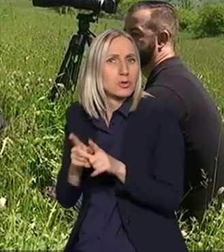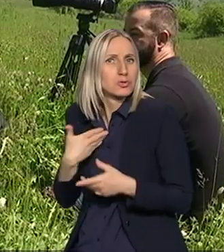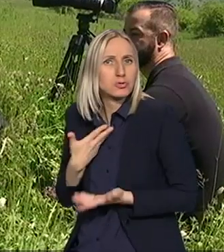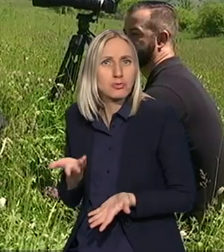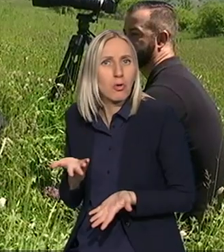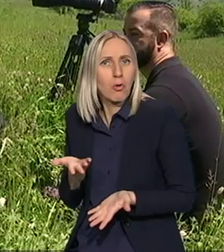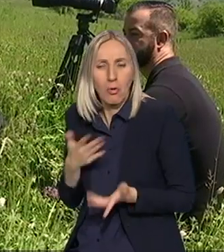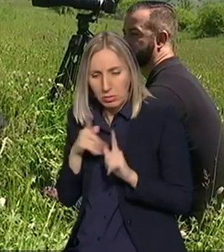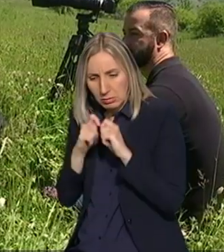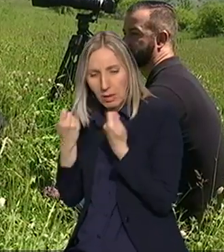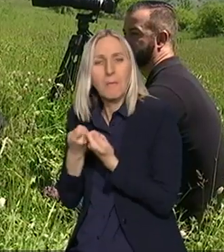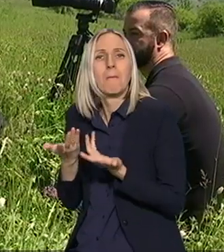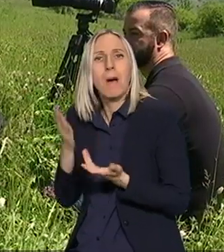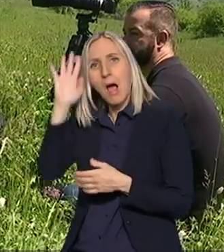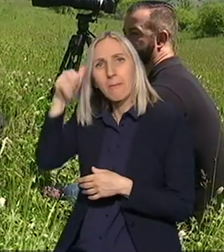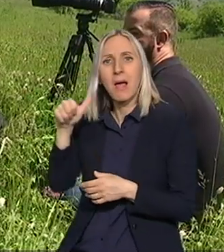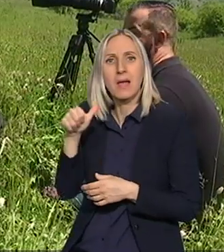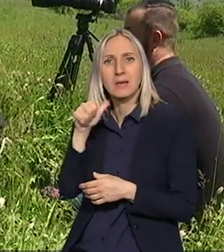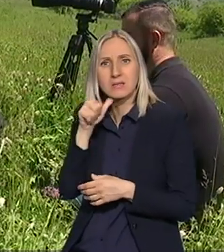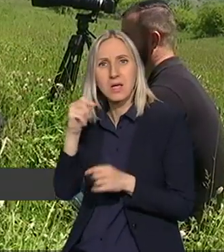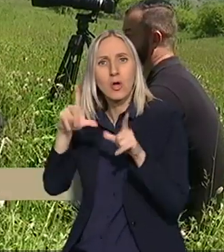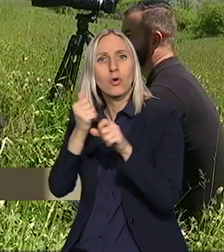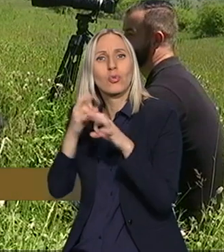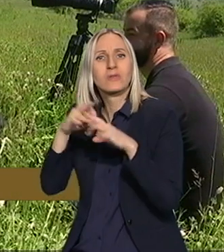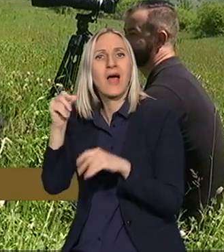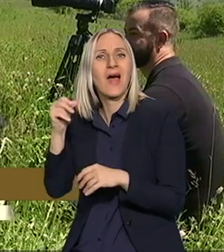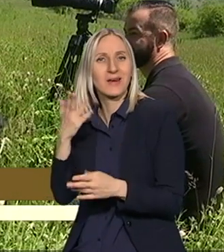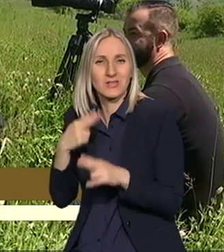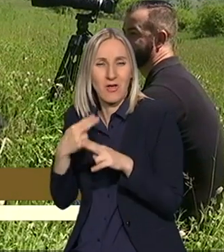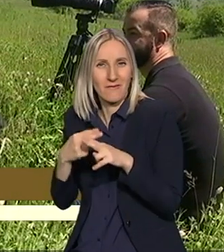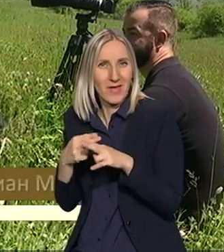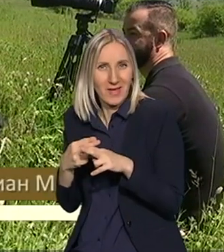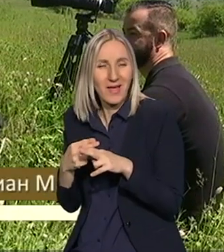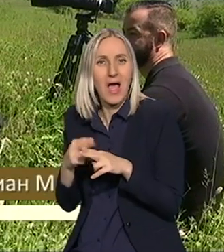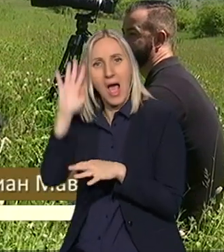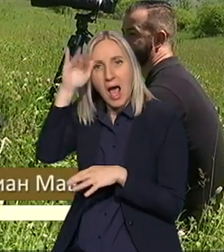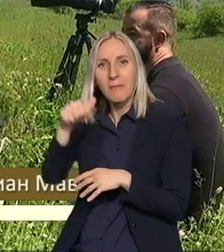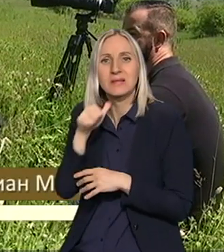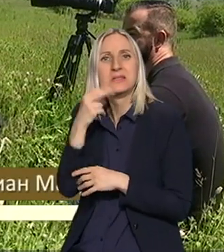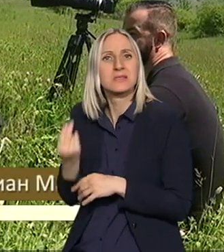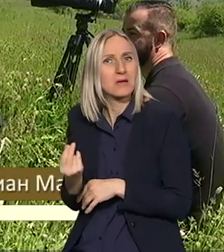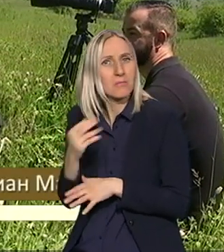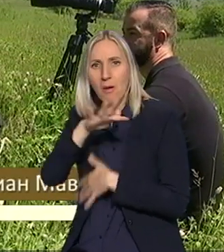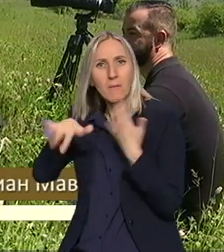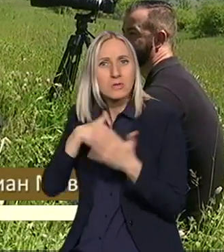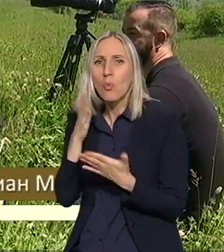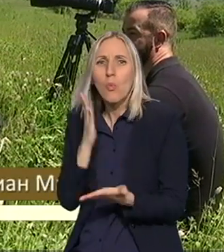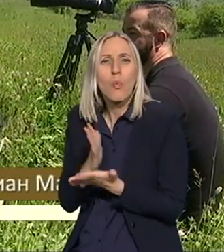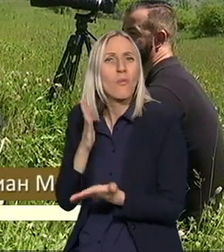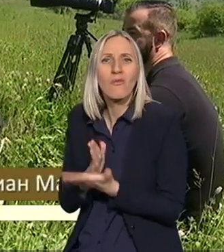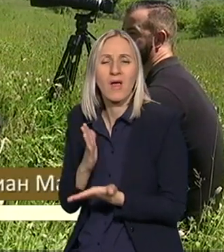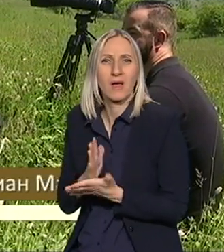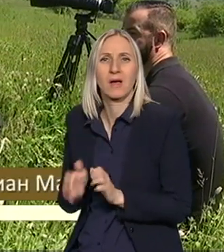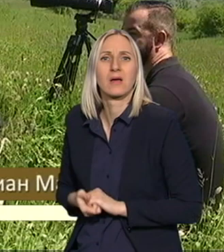i našu ekipu koja se zvala Rudar, znači tamo je bilo sve i Albanci i Srbe, znači uvek.